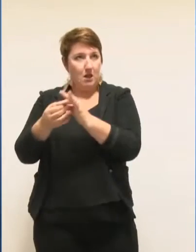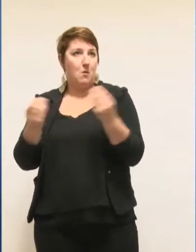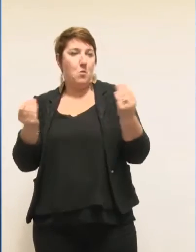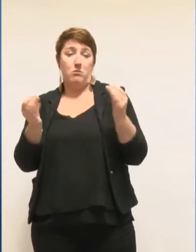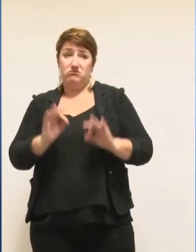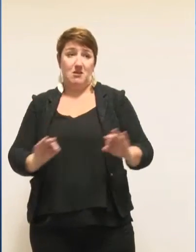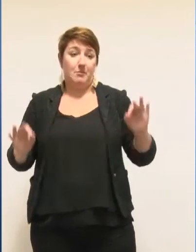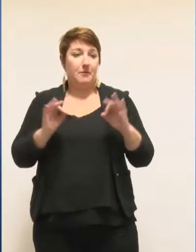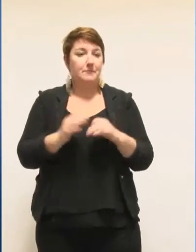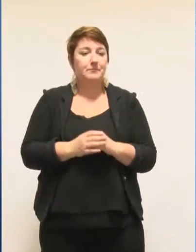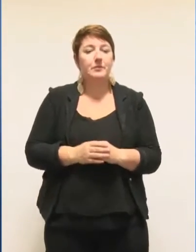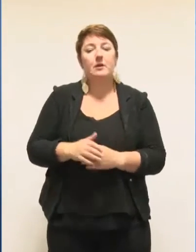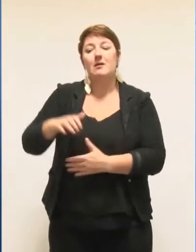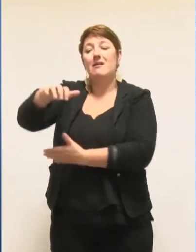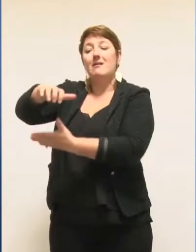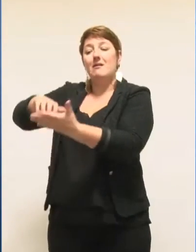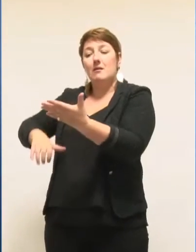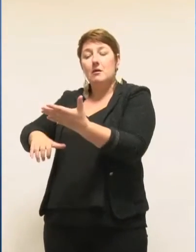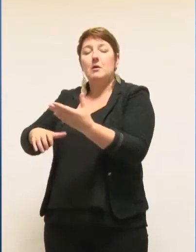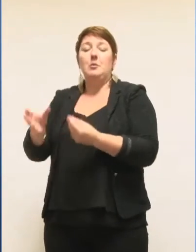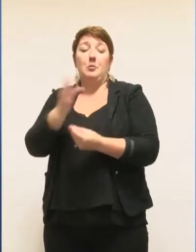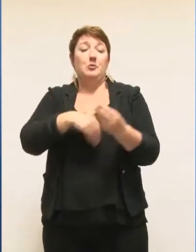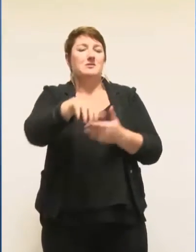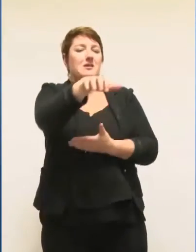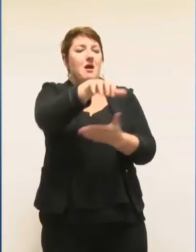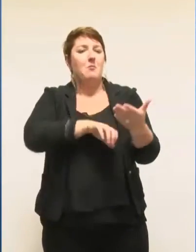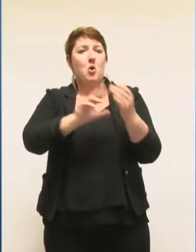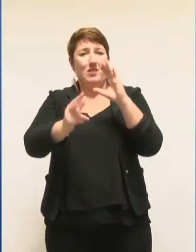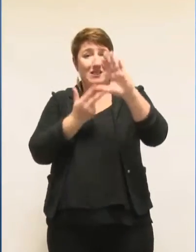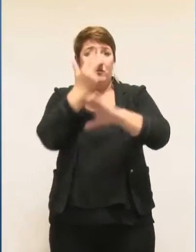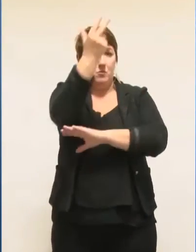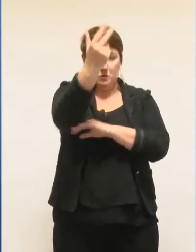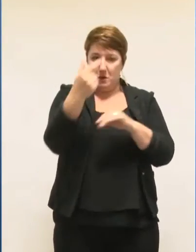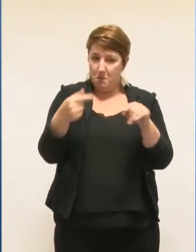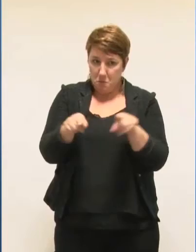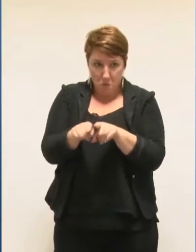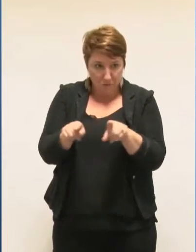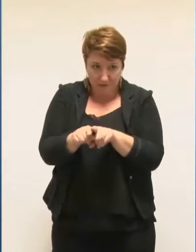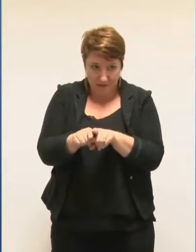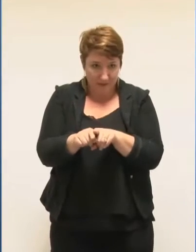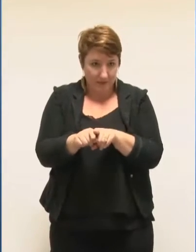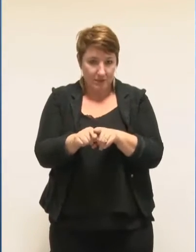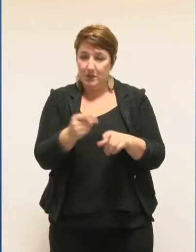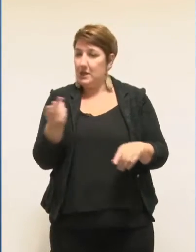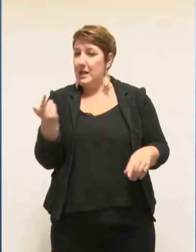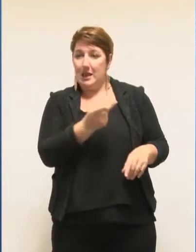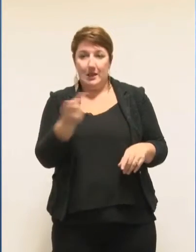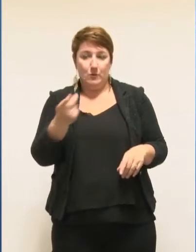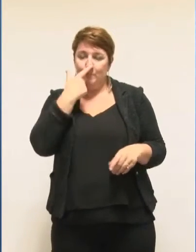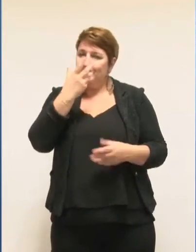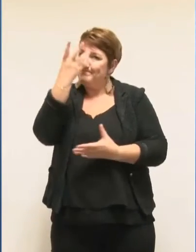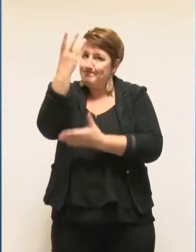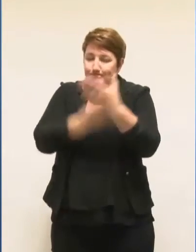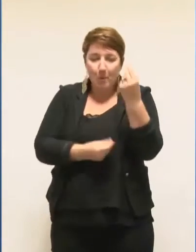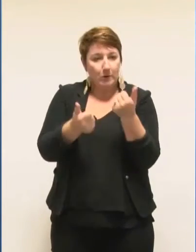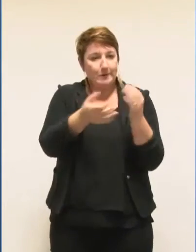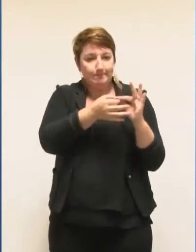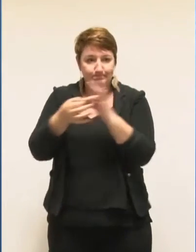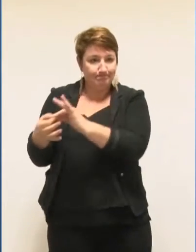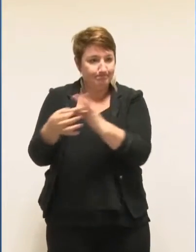Le ROB et le rapport de développement durable, là aussi, il y a un manque, je pense, au niveau